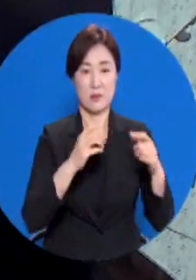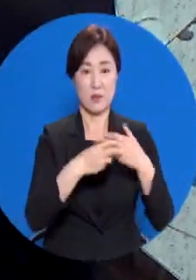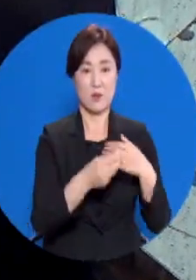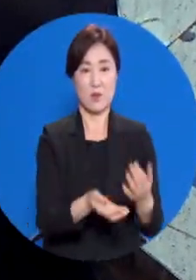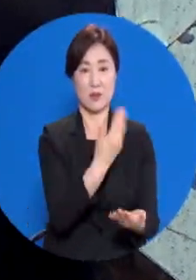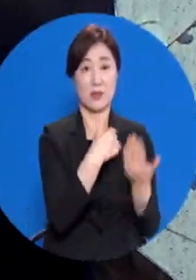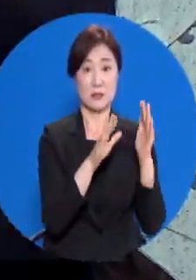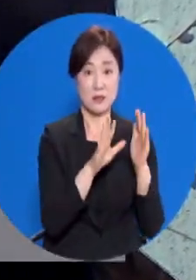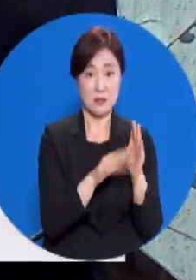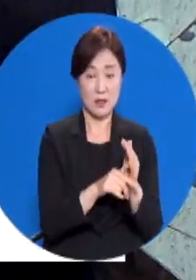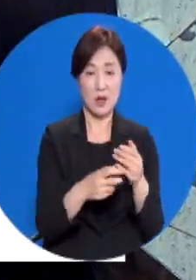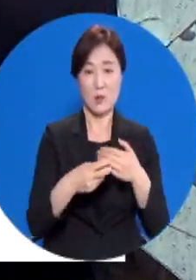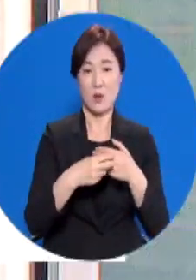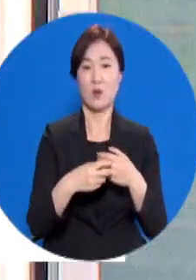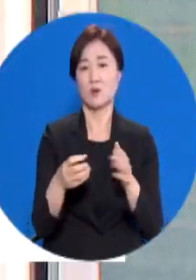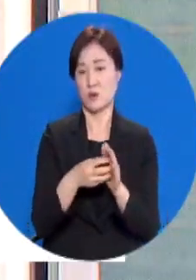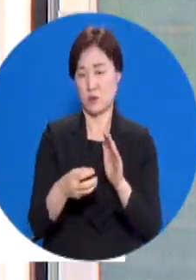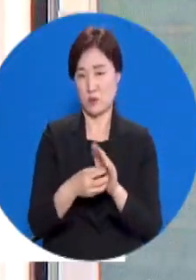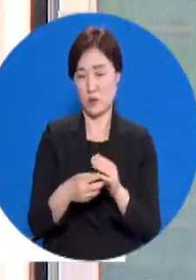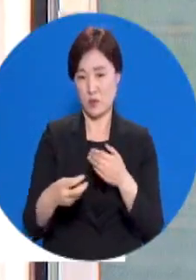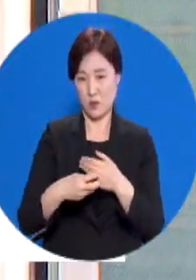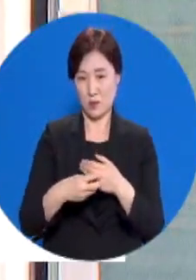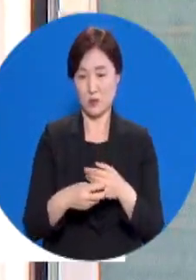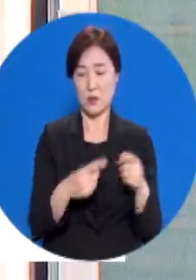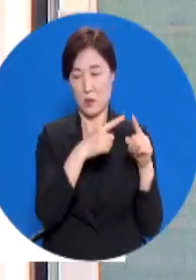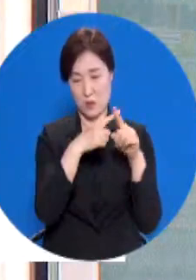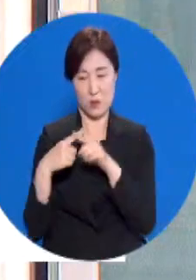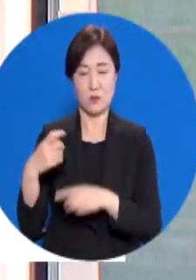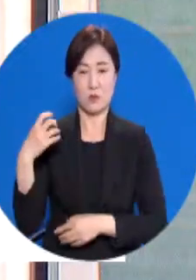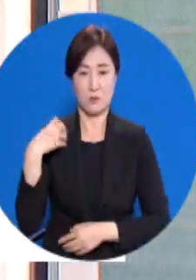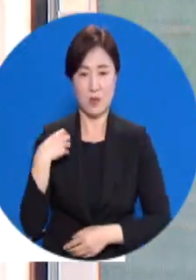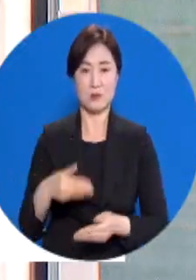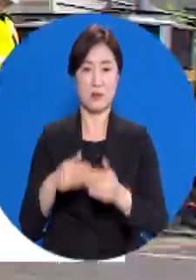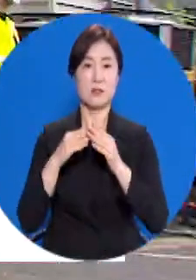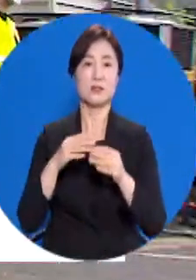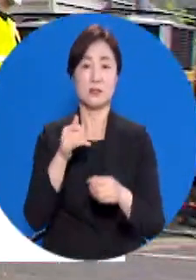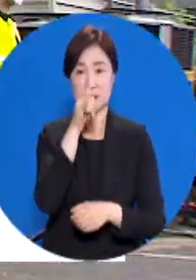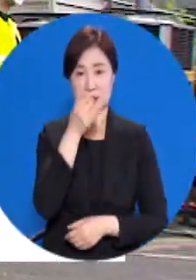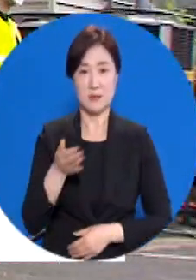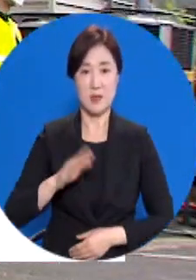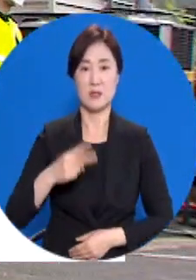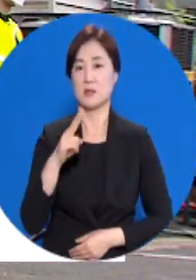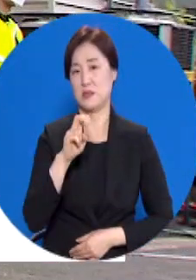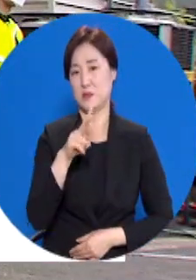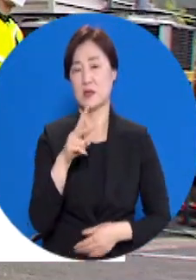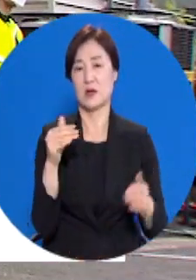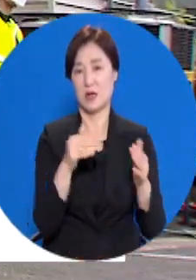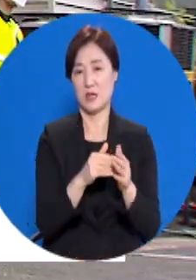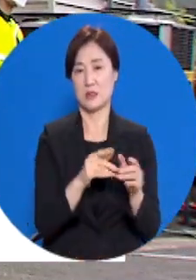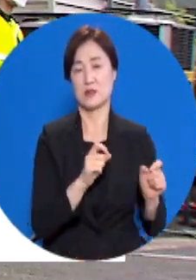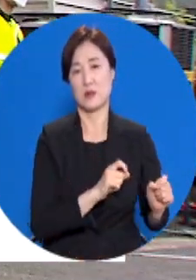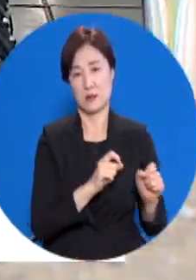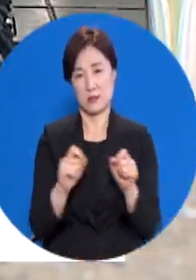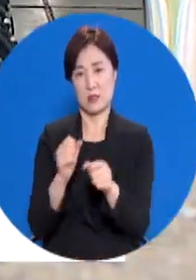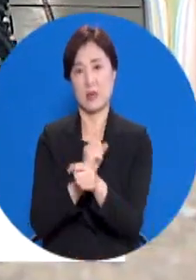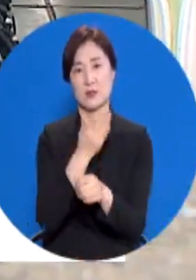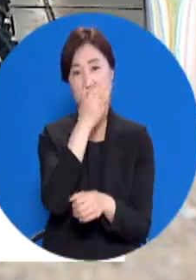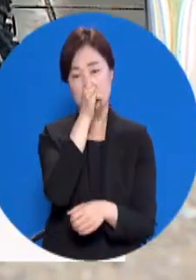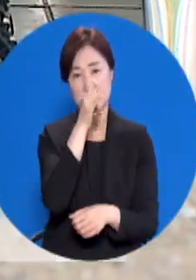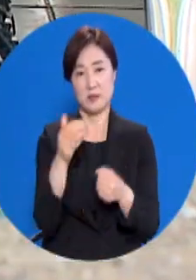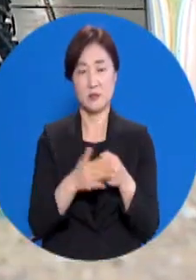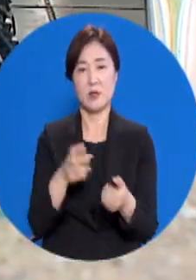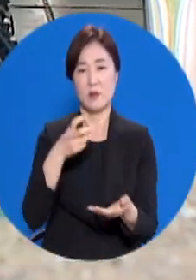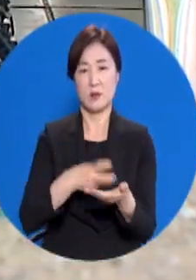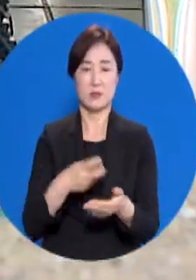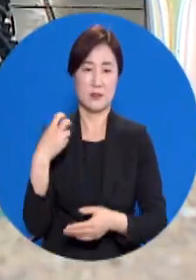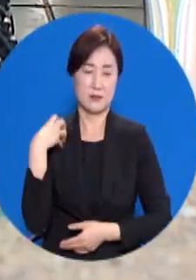이후 병원급 의료기관에 스프링클러 설치가 의무화됐지만 2022년까지 설치를 미룰 수 있어 법적